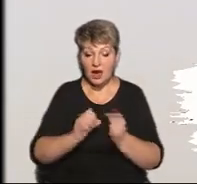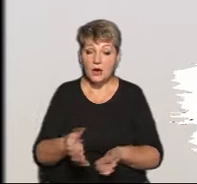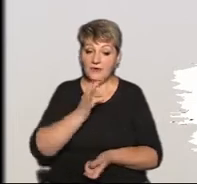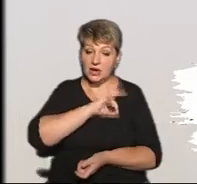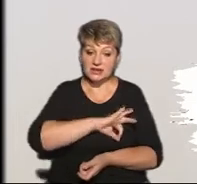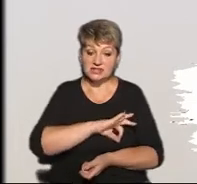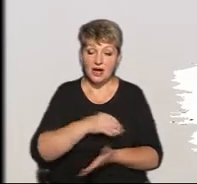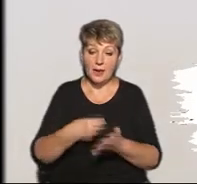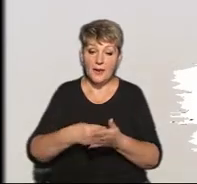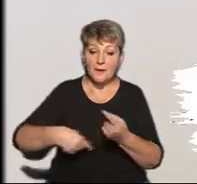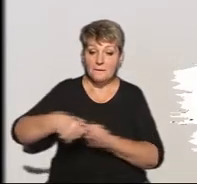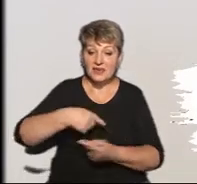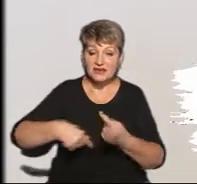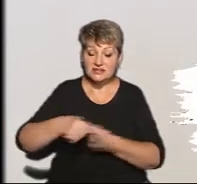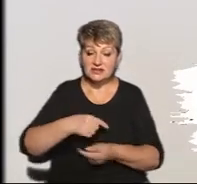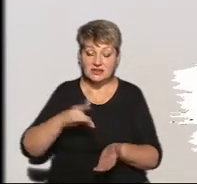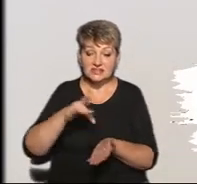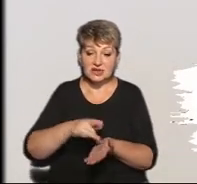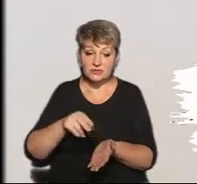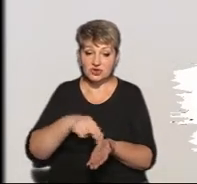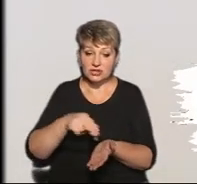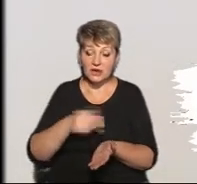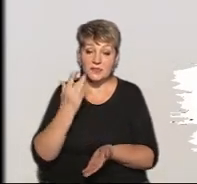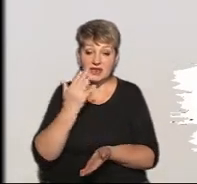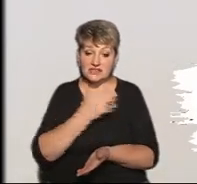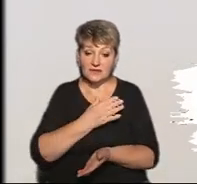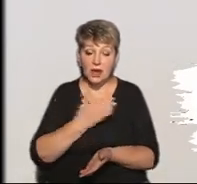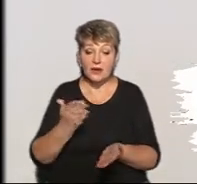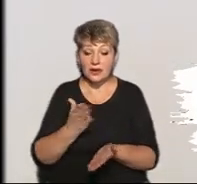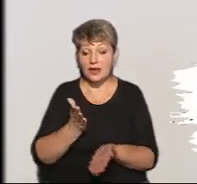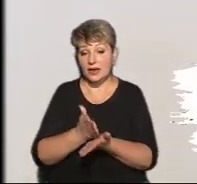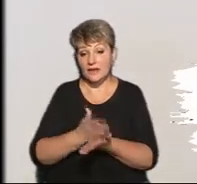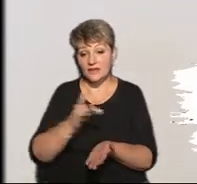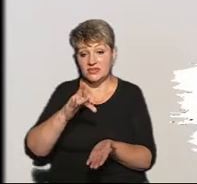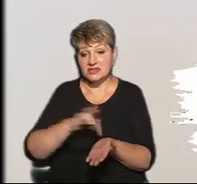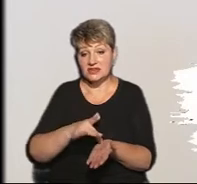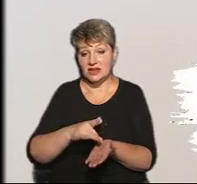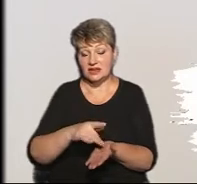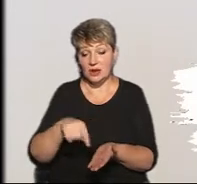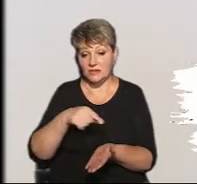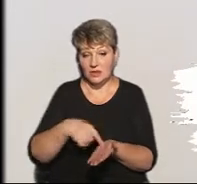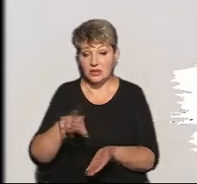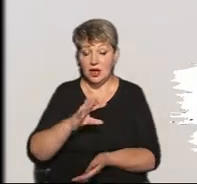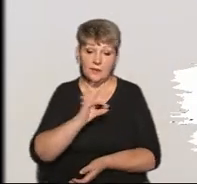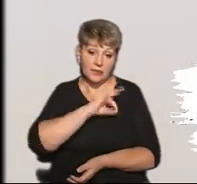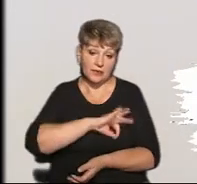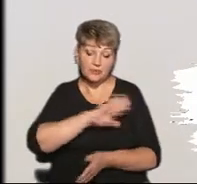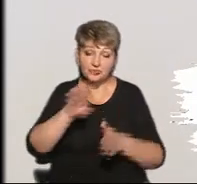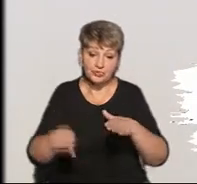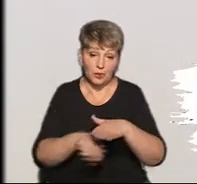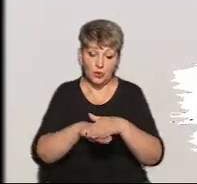використання бізнес-інноваційного центру Черкаського національного, який розташований в центрі міста, для використання